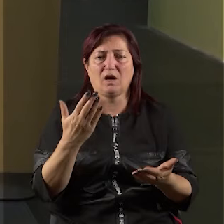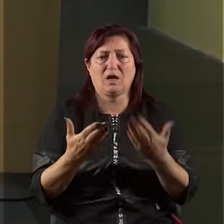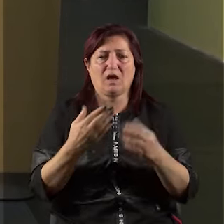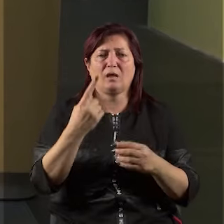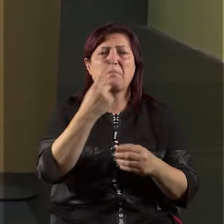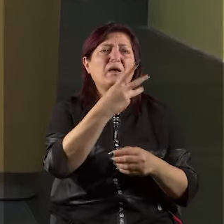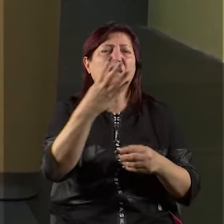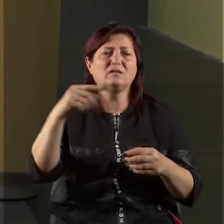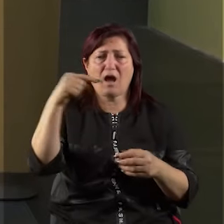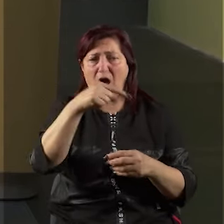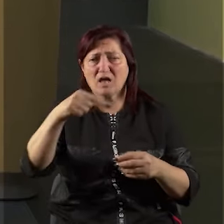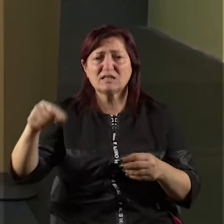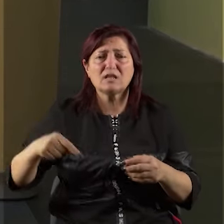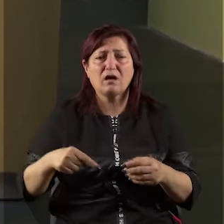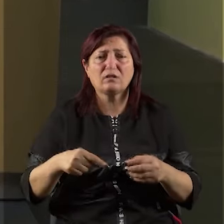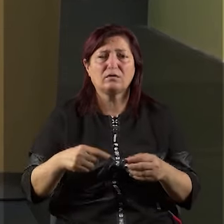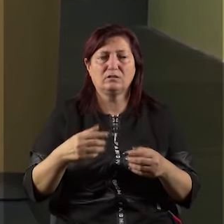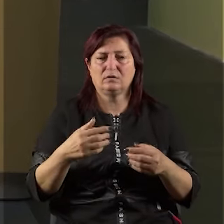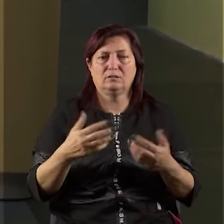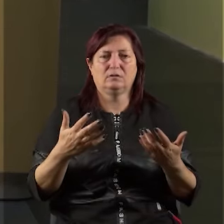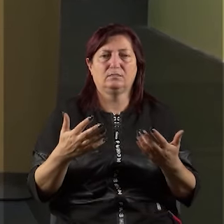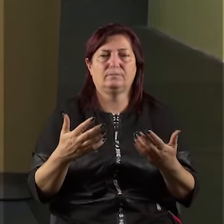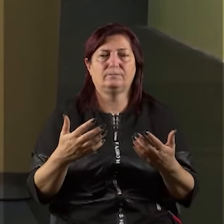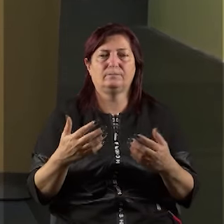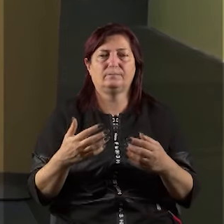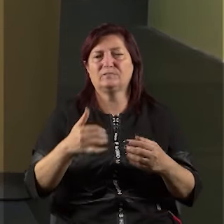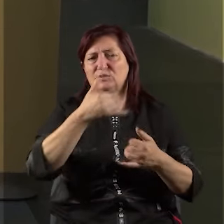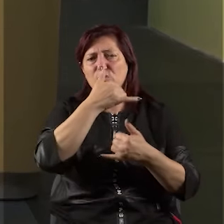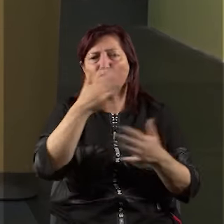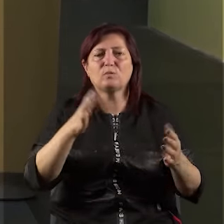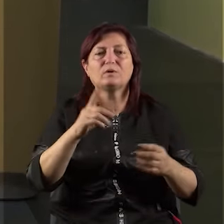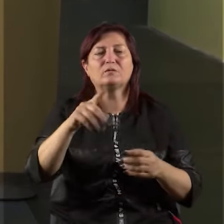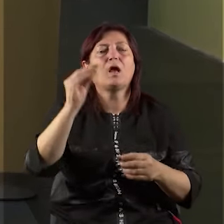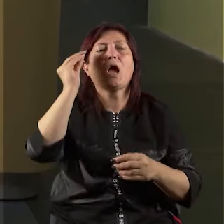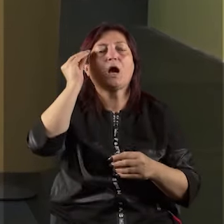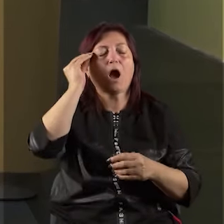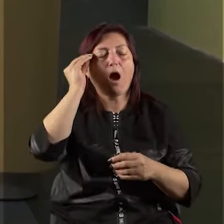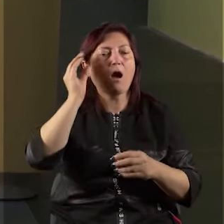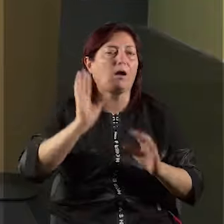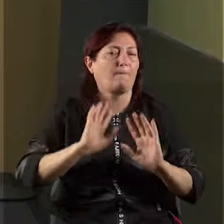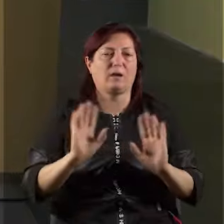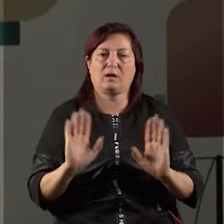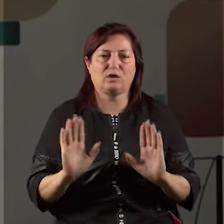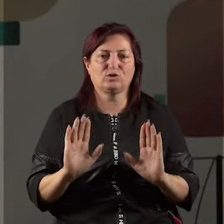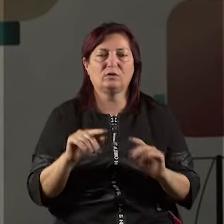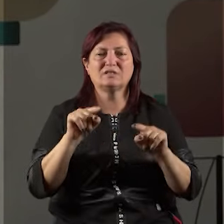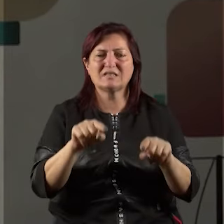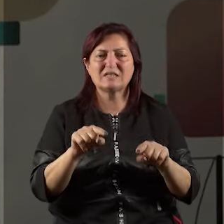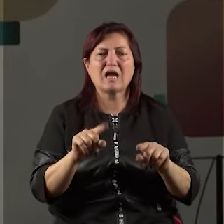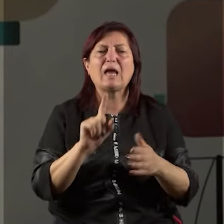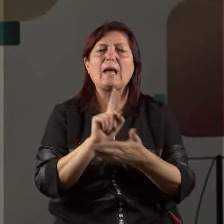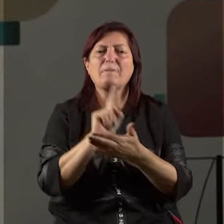են, ես ուզում եմ ասել, որ դա ոչ թե գաղափարական ուղի վրա է, չէ, գաղափարական չի, սա